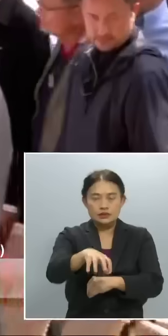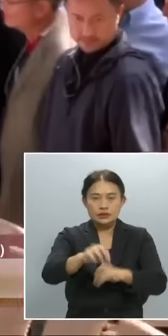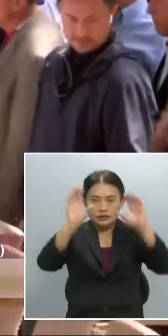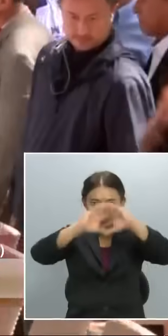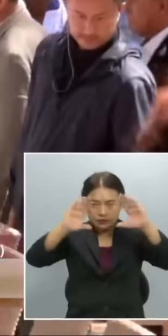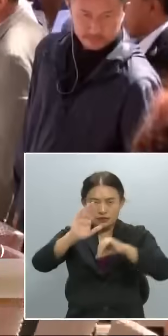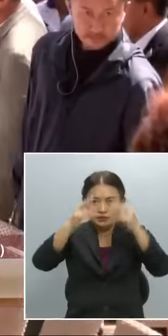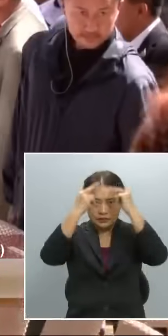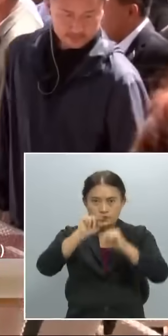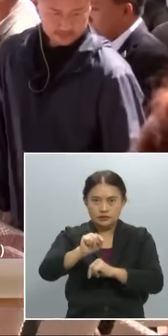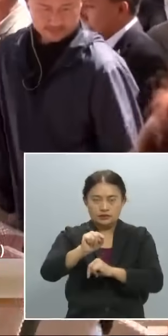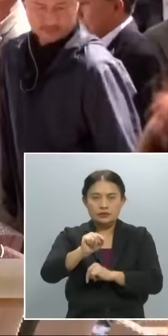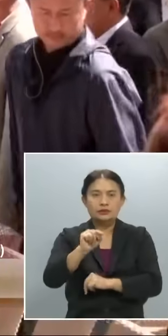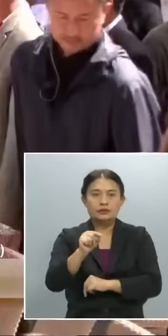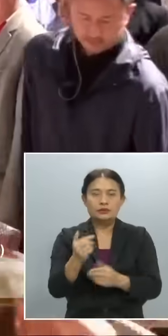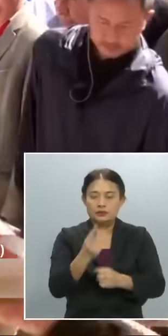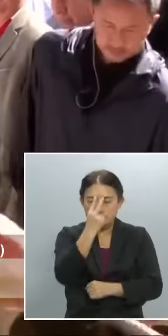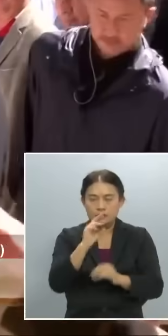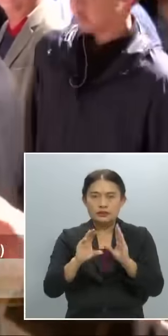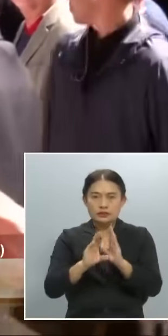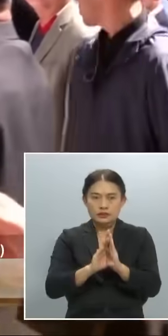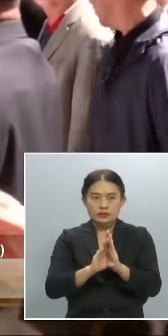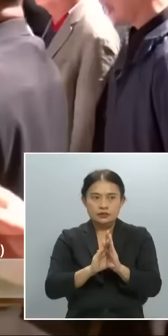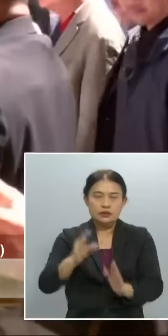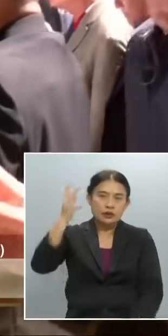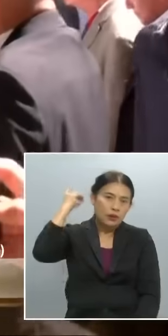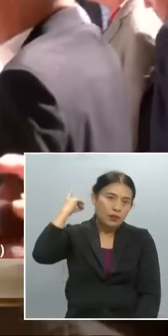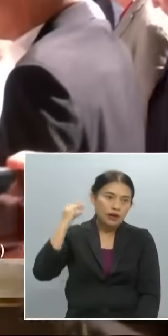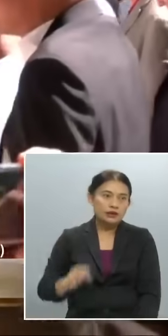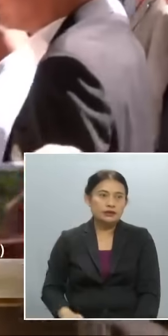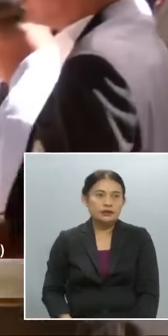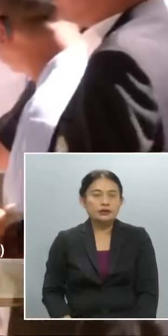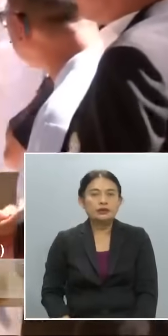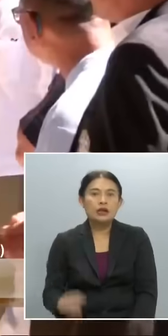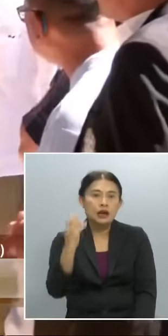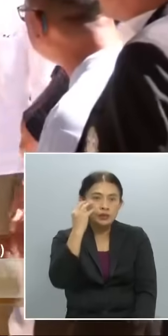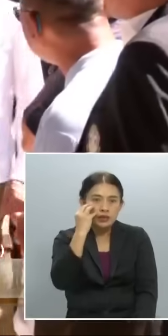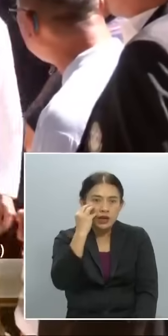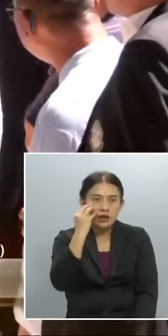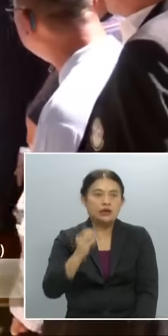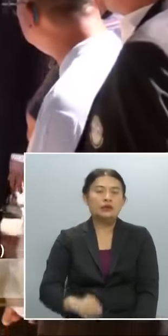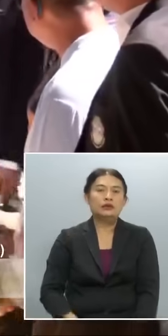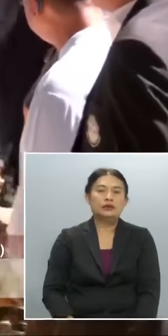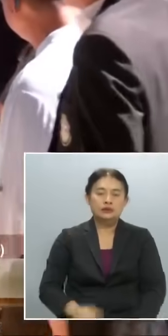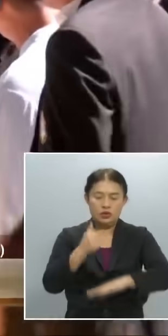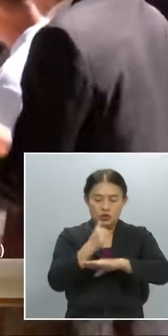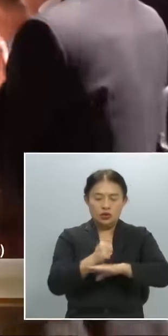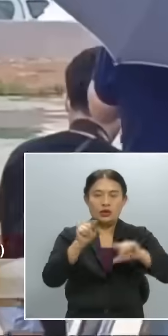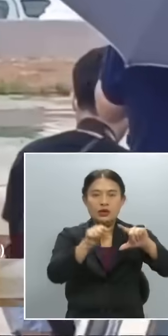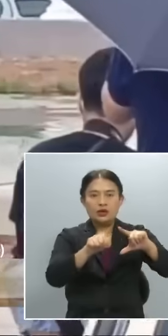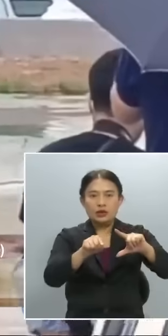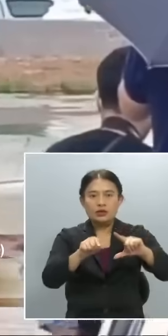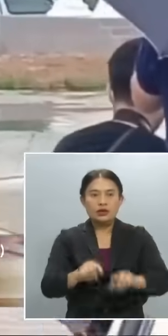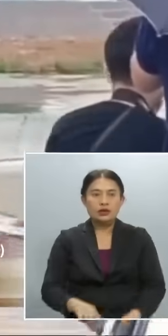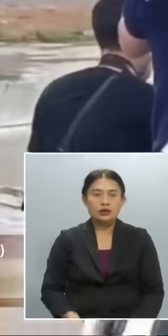ขณะเดียวกันผมตัดภาพอีกภาพนึงท่านผู้ชมเมื่อวานนี้คุณพิธาลิ้มเจริญรัตน์ซึ่งเป็นหัวหน้าพรรคก้าวไกลแต่ต้องหยุดปฏิบัติ